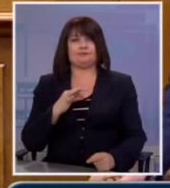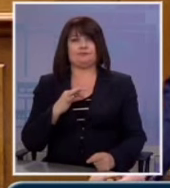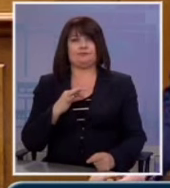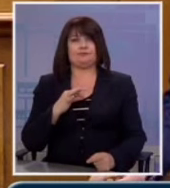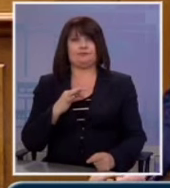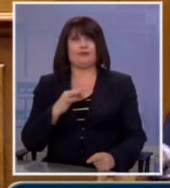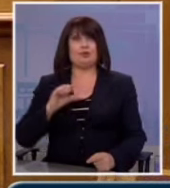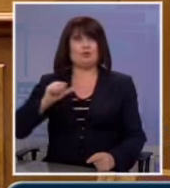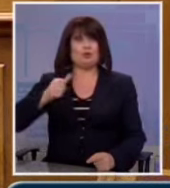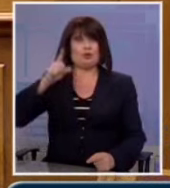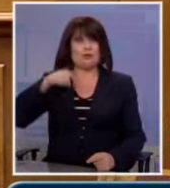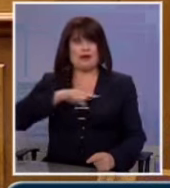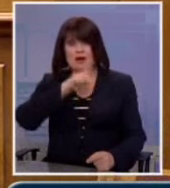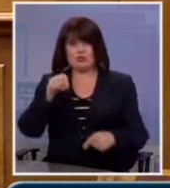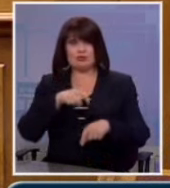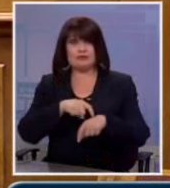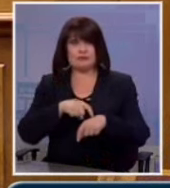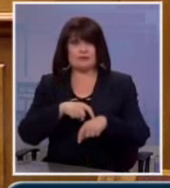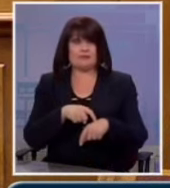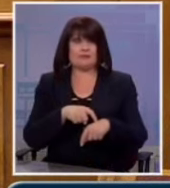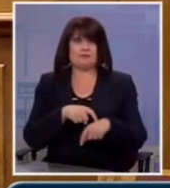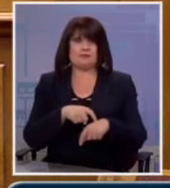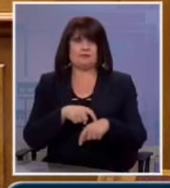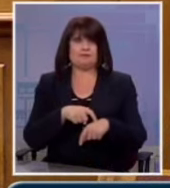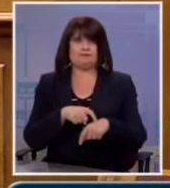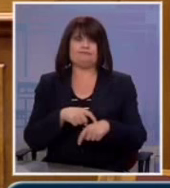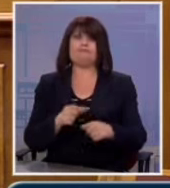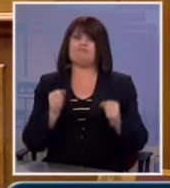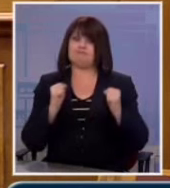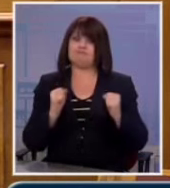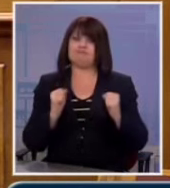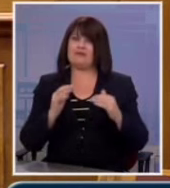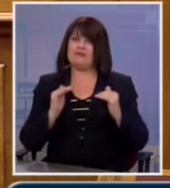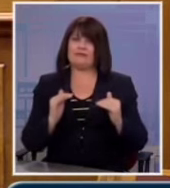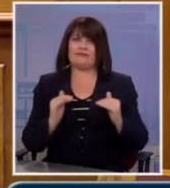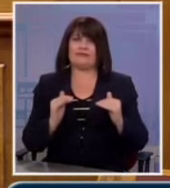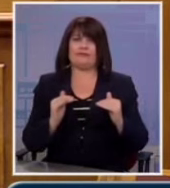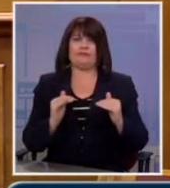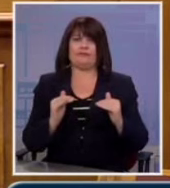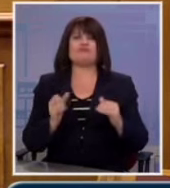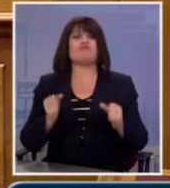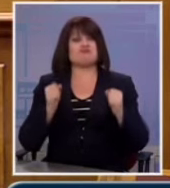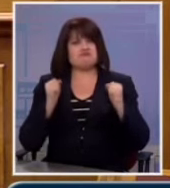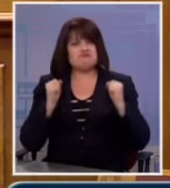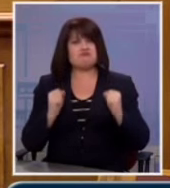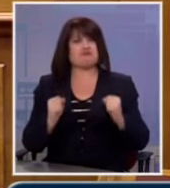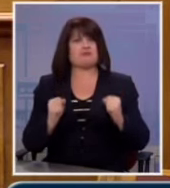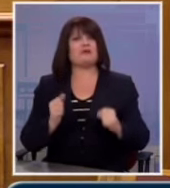Από την πρώτη μέρα έως και σήμερα μείναμε και παραμένουμε αταλάντευτοι σε αυτή